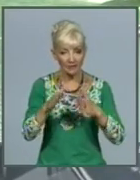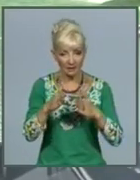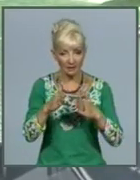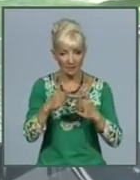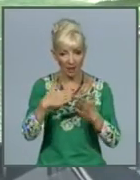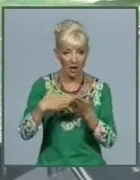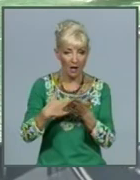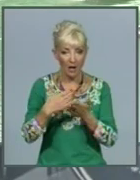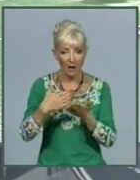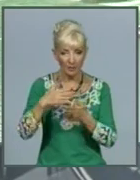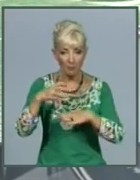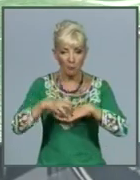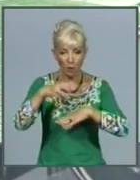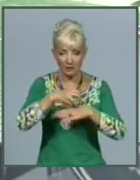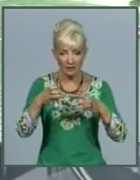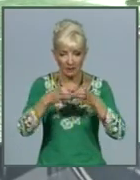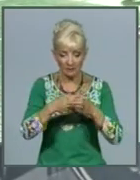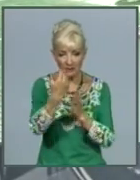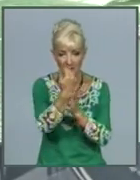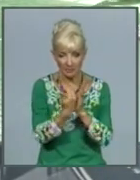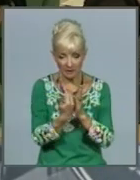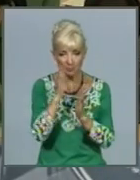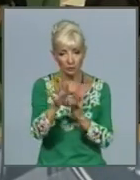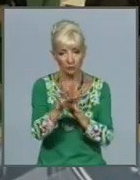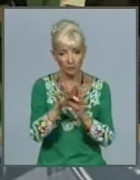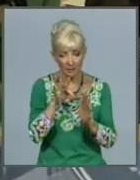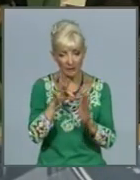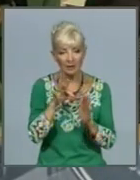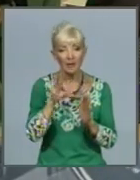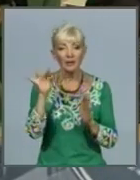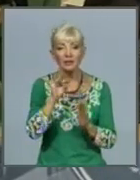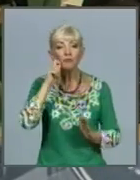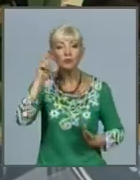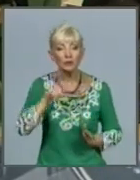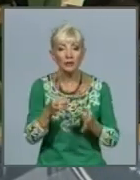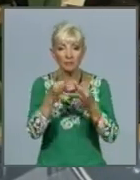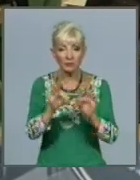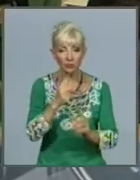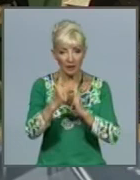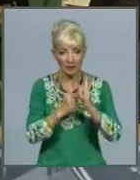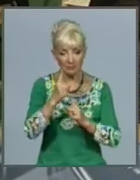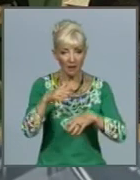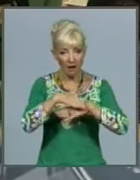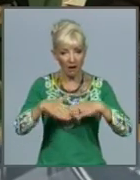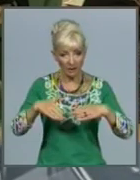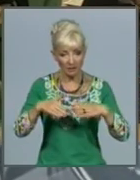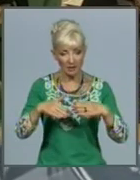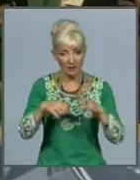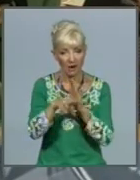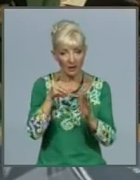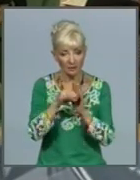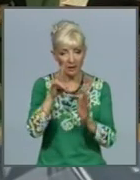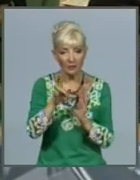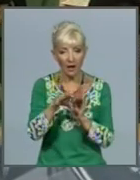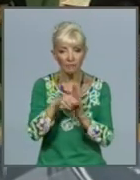депутатів обласних, міських рад та міських ОТГ. Також в Україні дозволили змінювати адресу голосування на виборах 2020 року. Так,